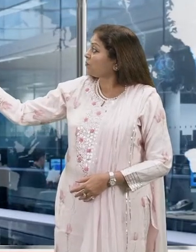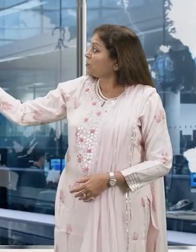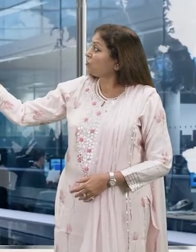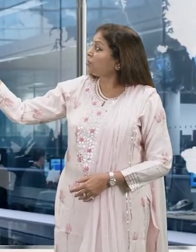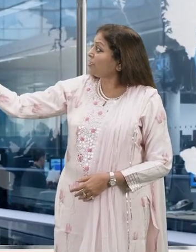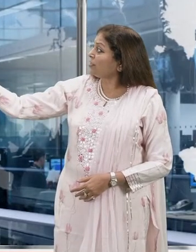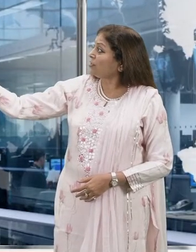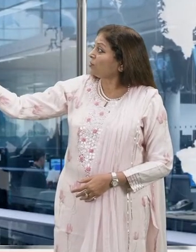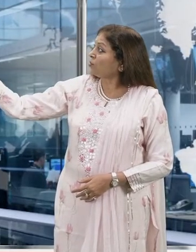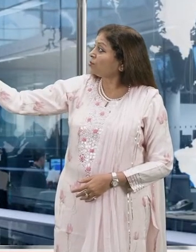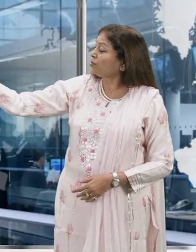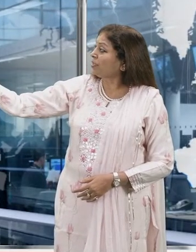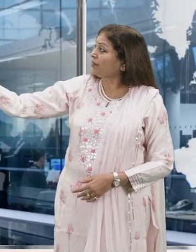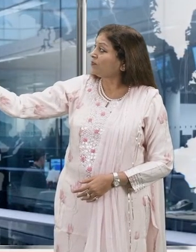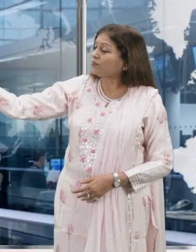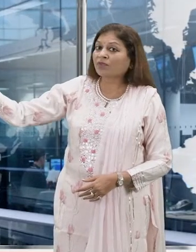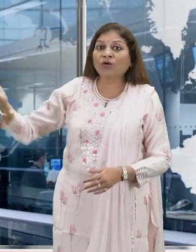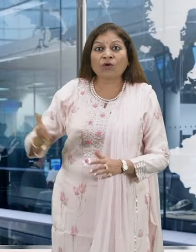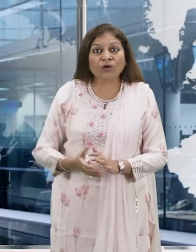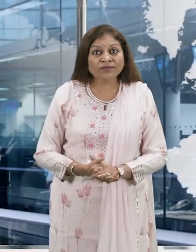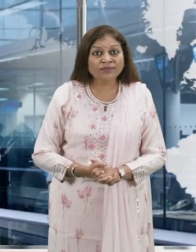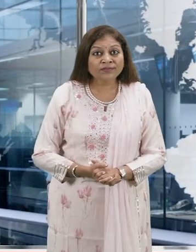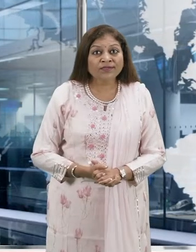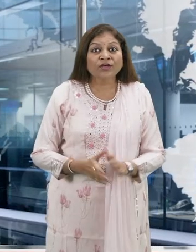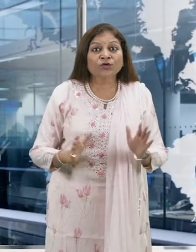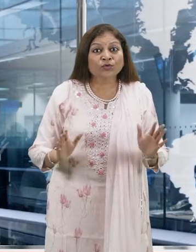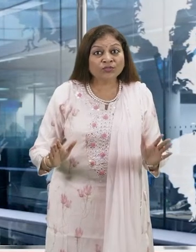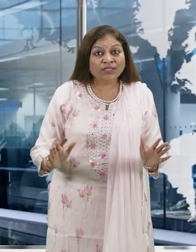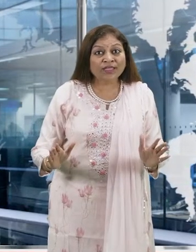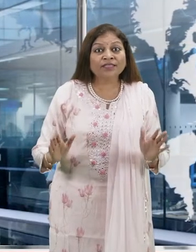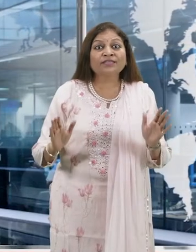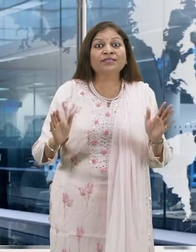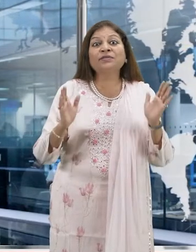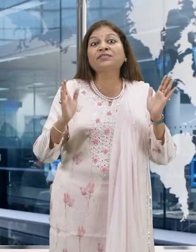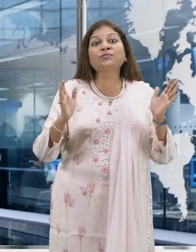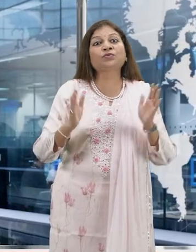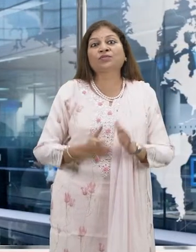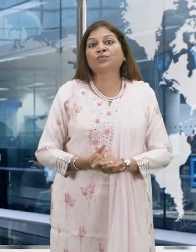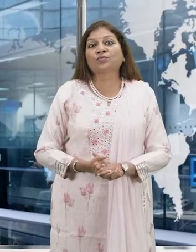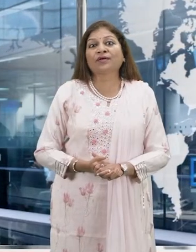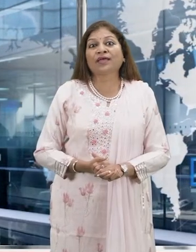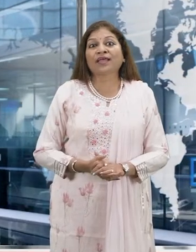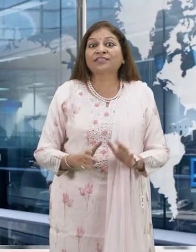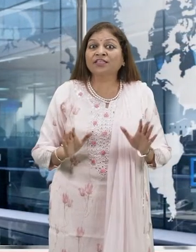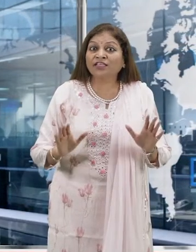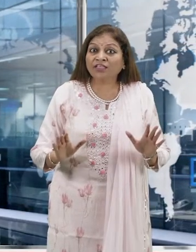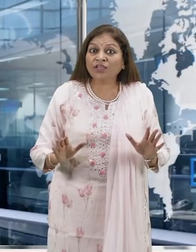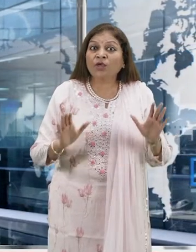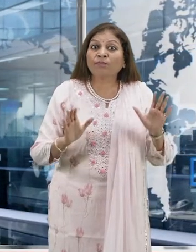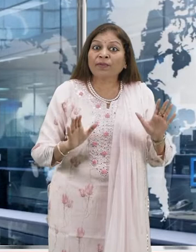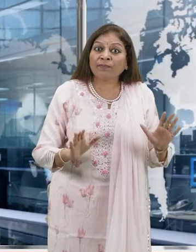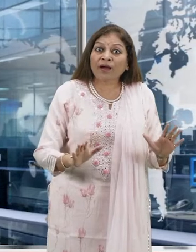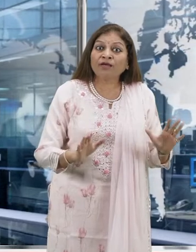रेसा, चीन की हुशुली और रूस के दिमित्री मुरातो ऐसे